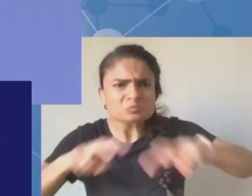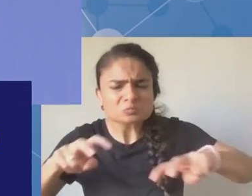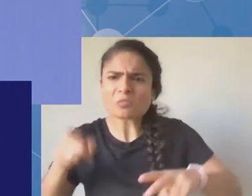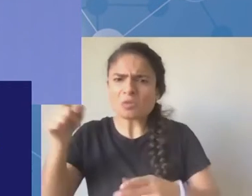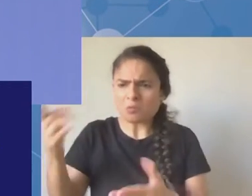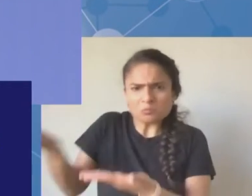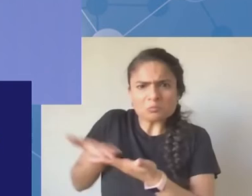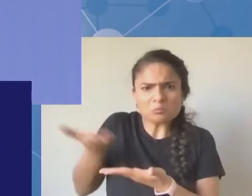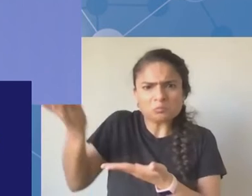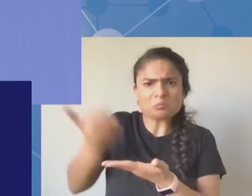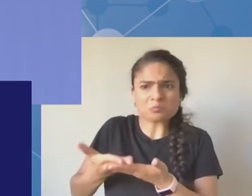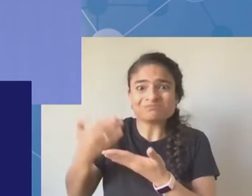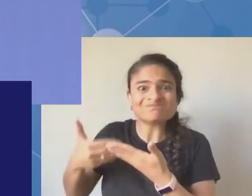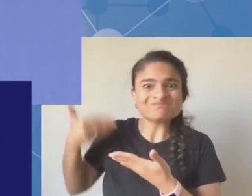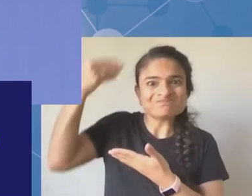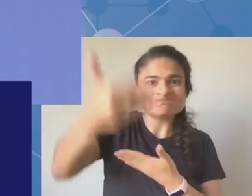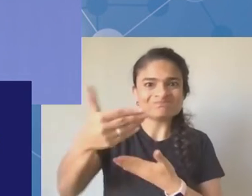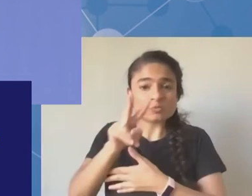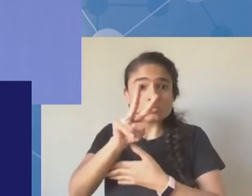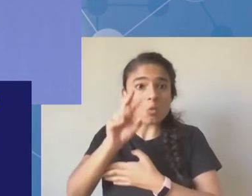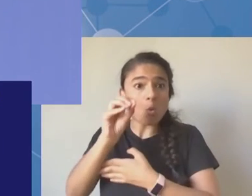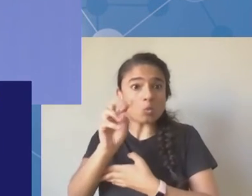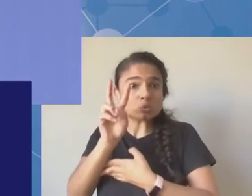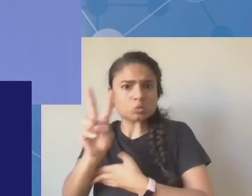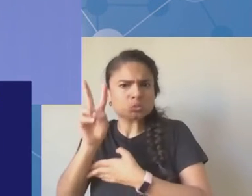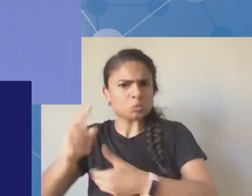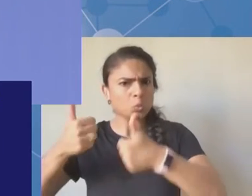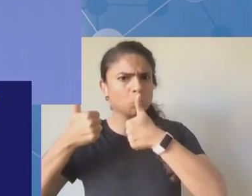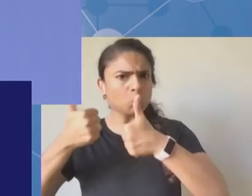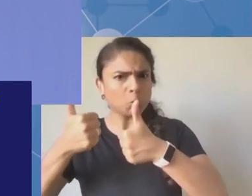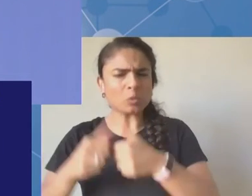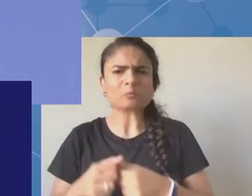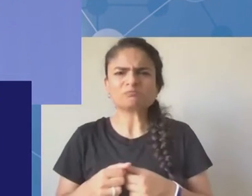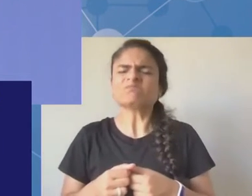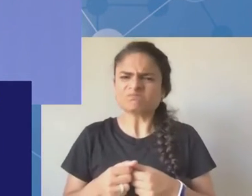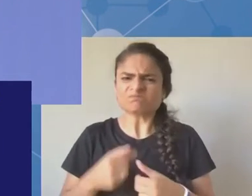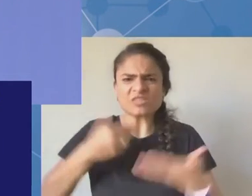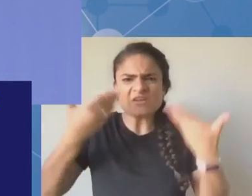Кто хочет, может встать рядом с каждым из этих микрофонов. И